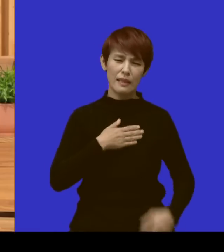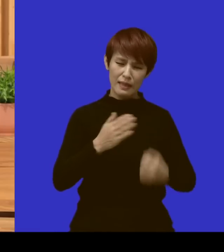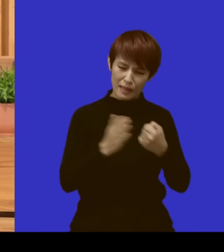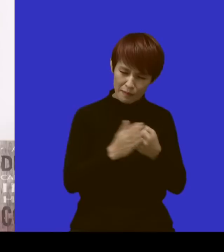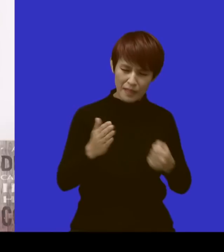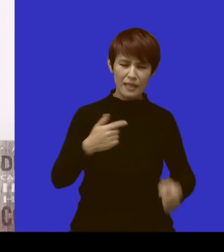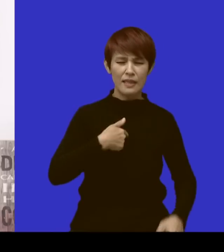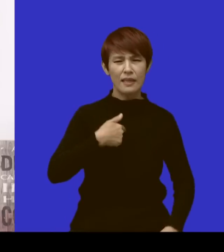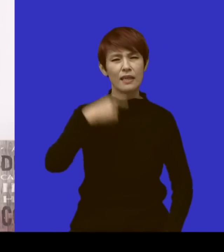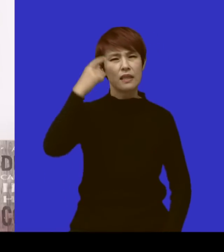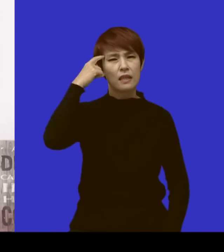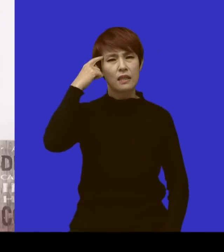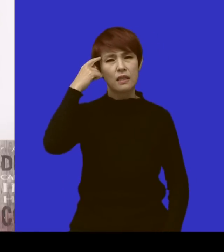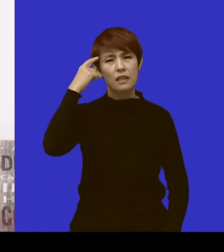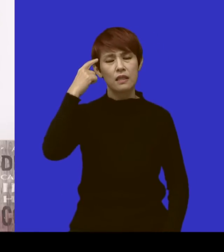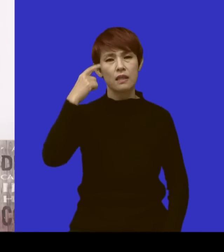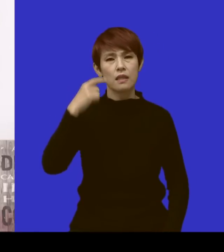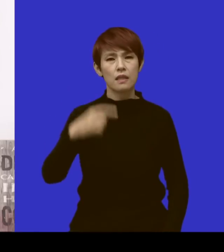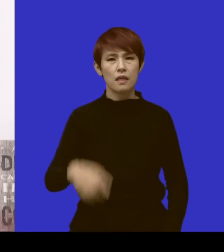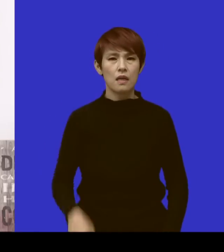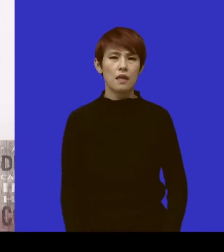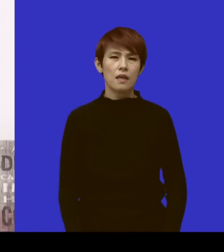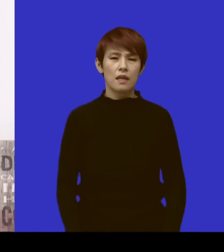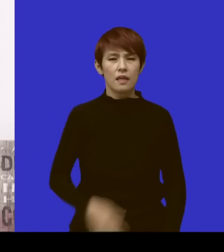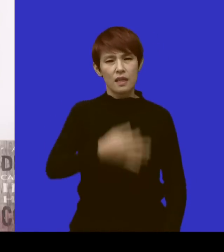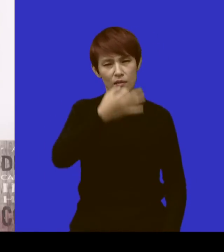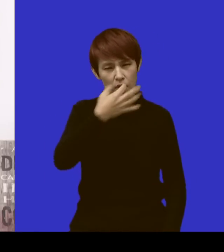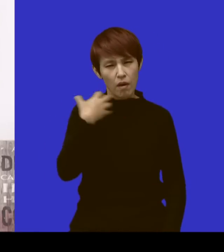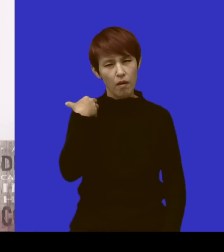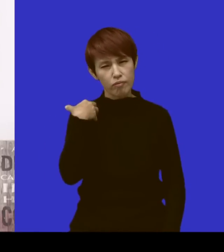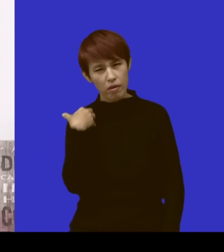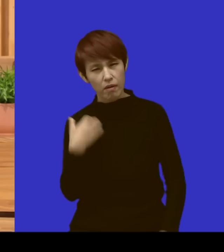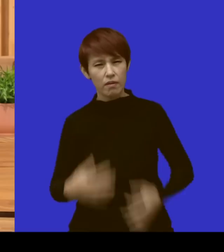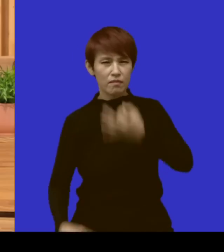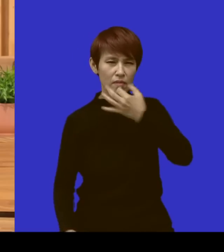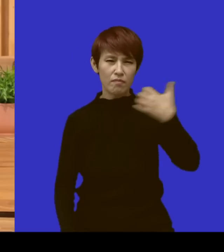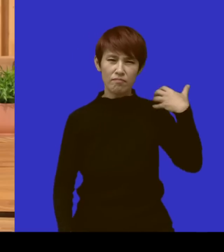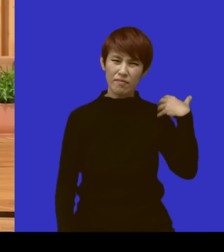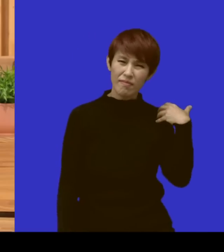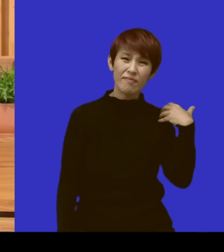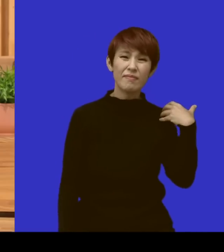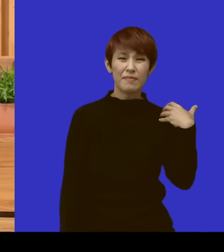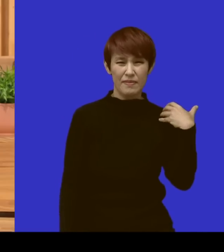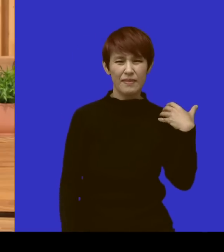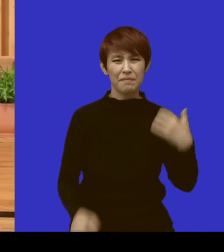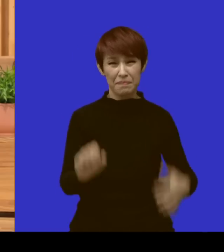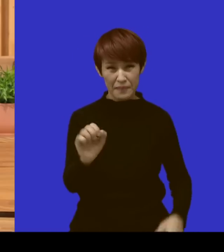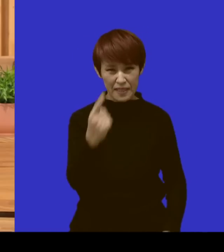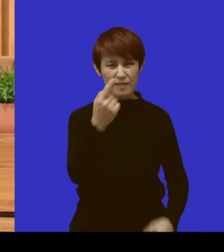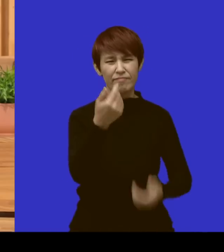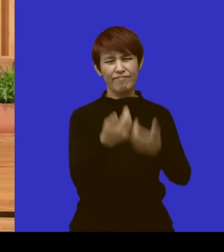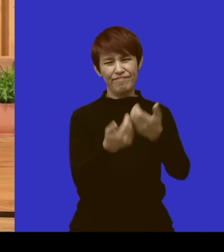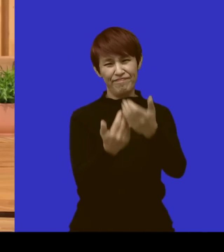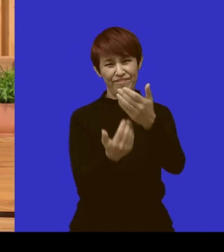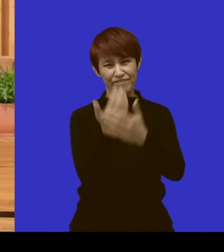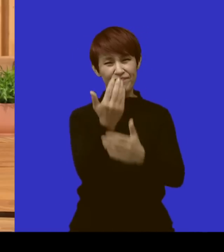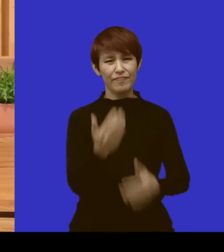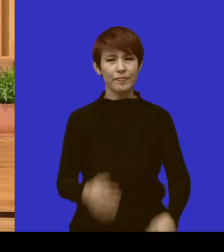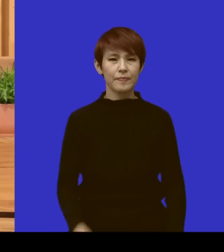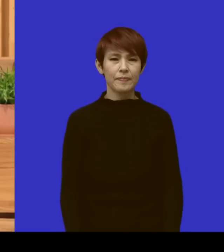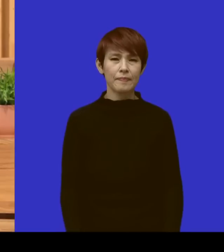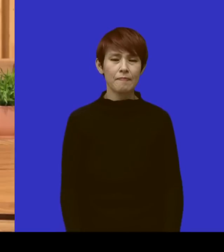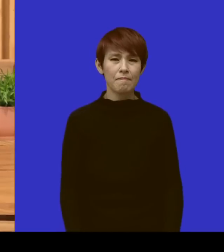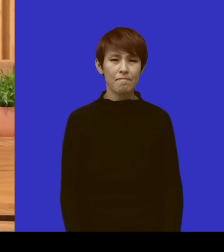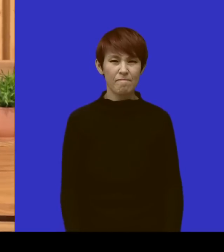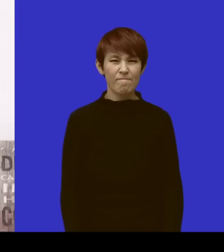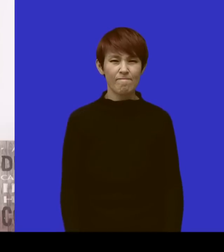때문이라는 죄책감도 생기고, 그쵸. 그러면서도 각자 힘든 역할을 맡고 있기 때문에 네, 네, 네. 그것이 이제 갈등의 원인이 되지 않았을까 싶어요. 네. 점점